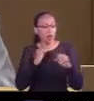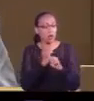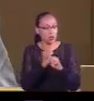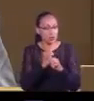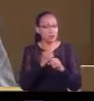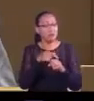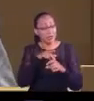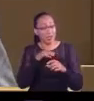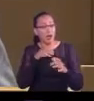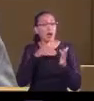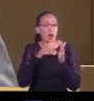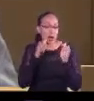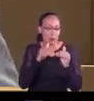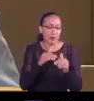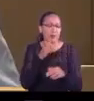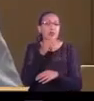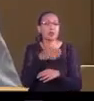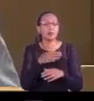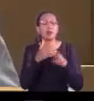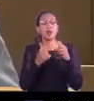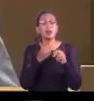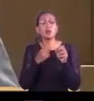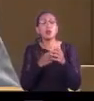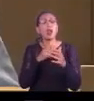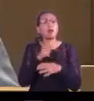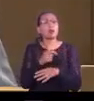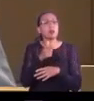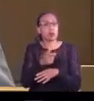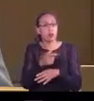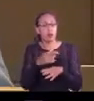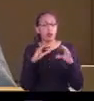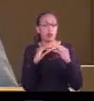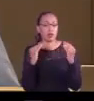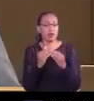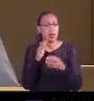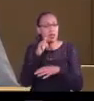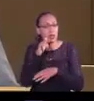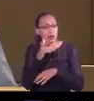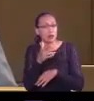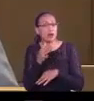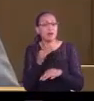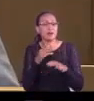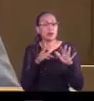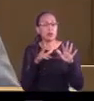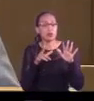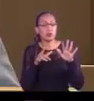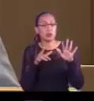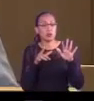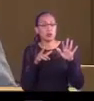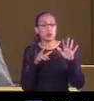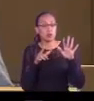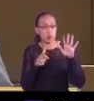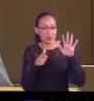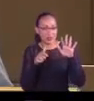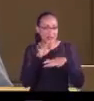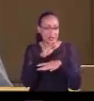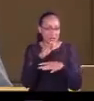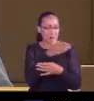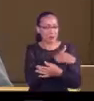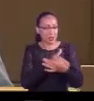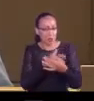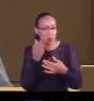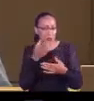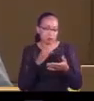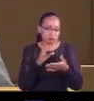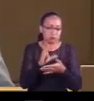signalé qu'en 2021, la collectivité a fait un effort à hauteur de 65 millions pour